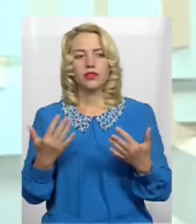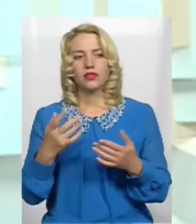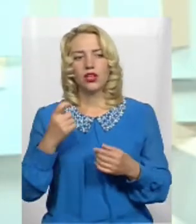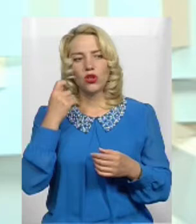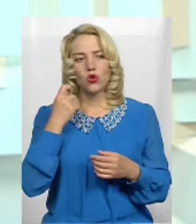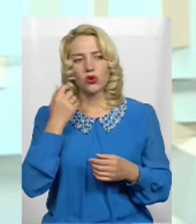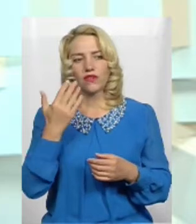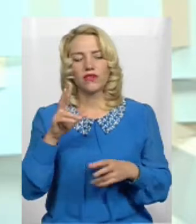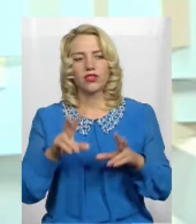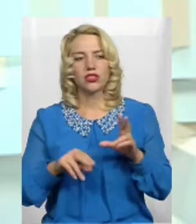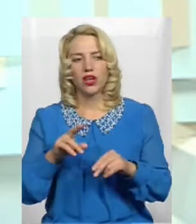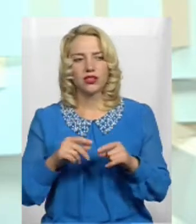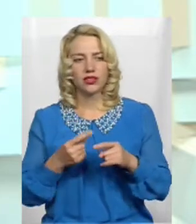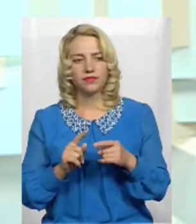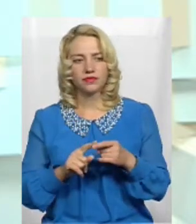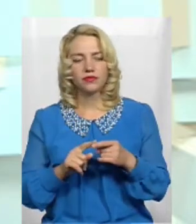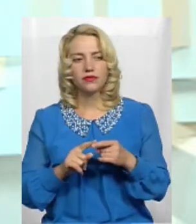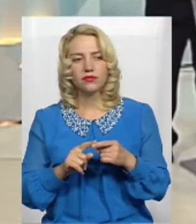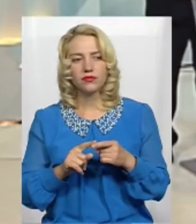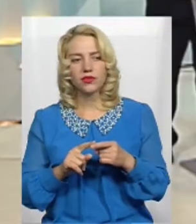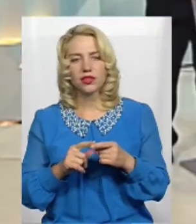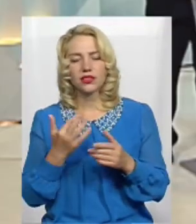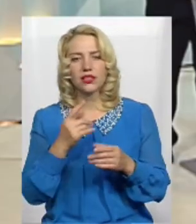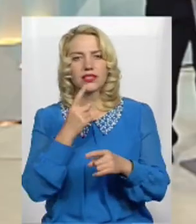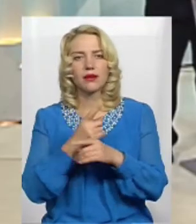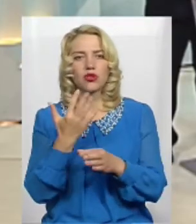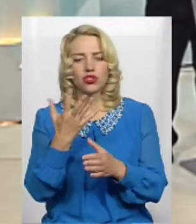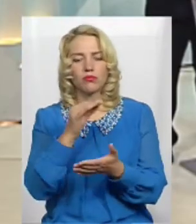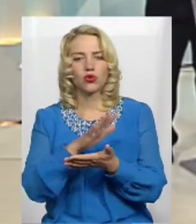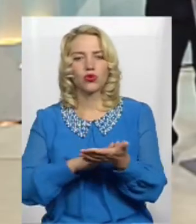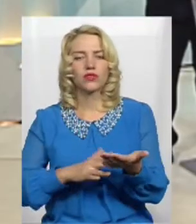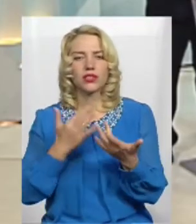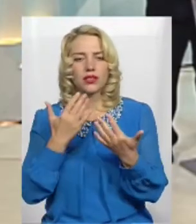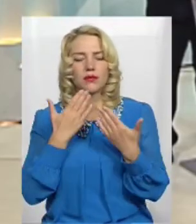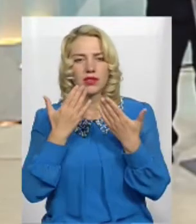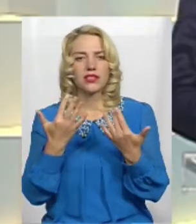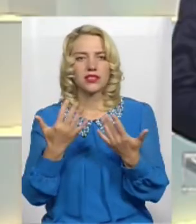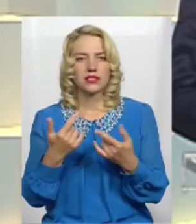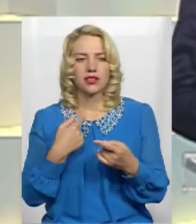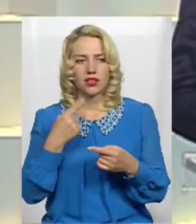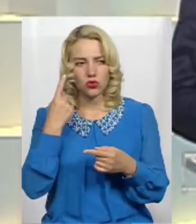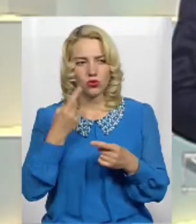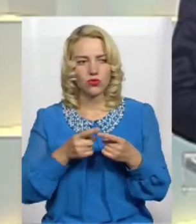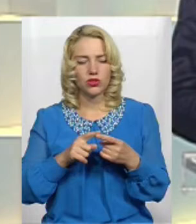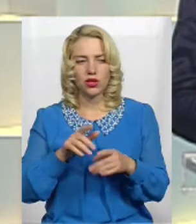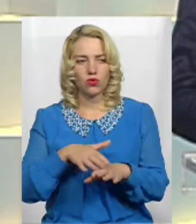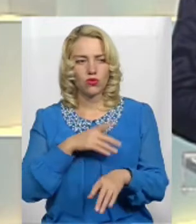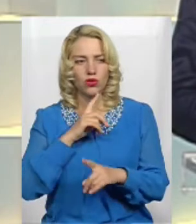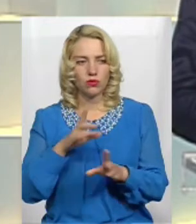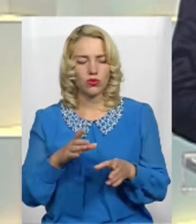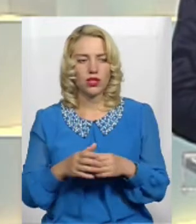вважаєте, ще можна в Верховній Раді голосувати за продовження? Це буде недовго, на мою думку,